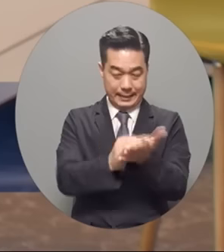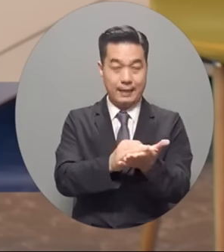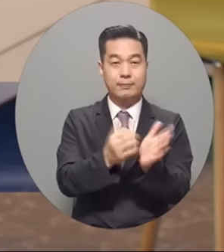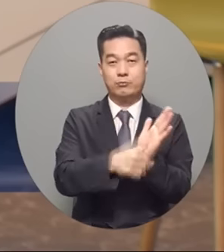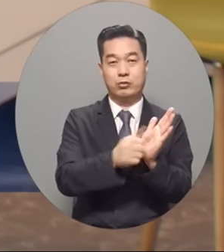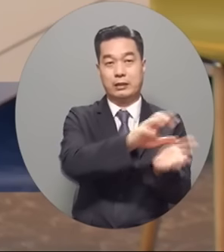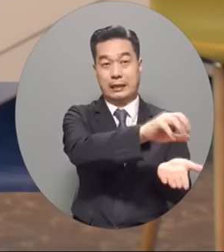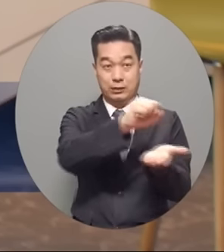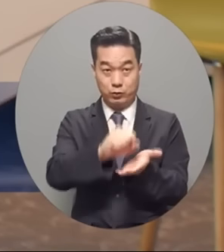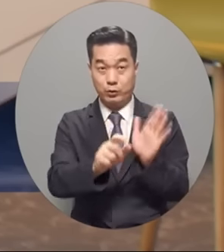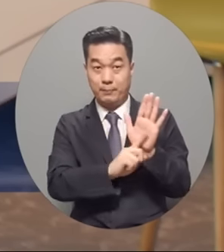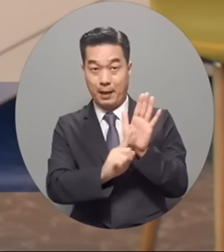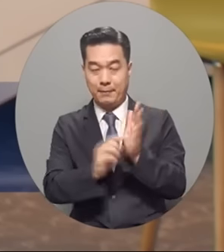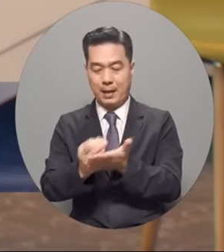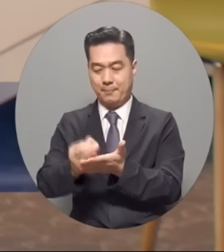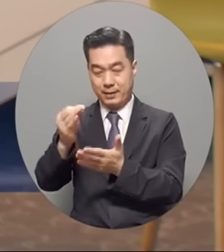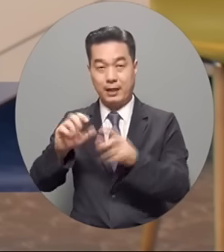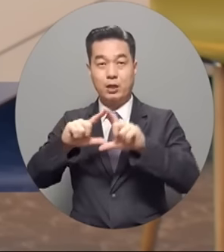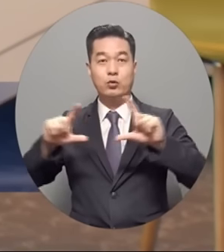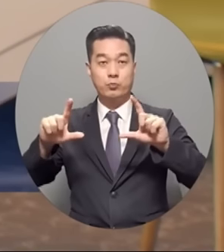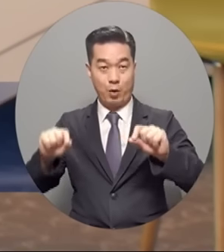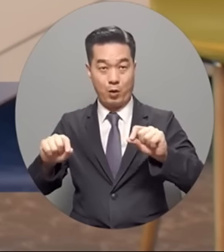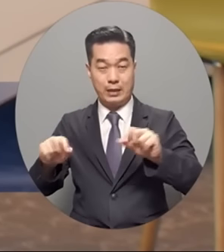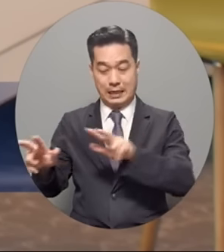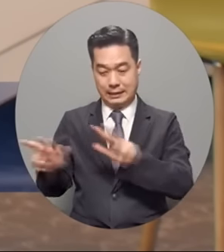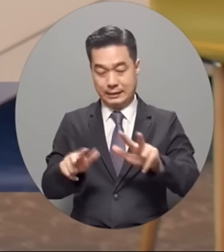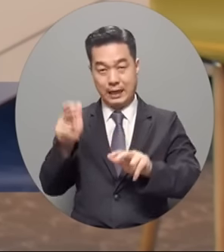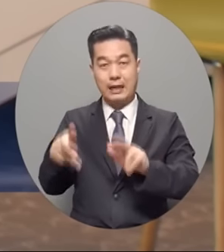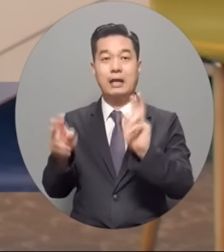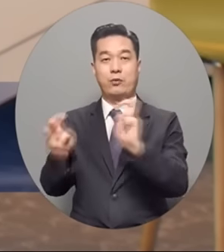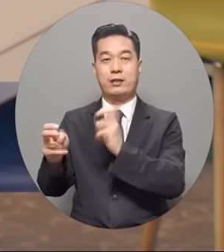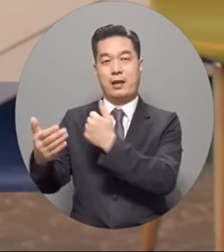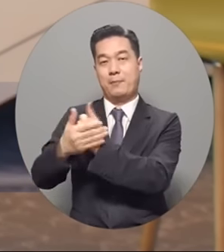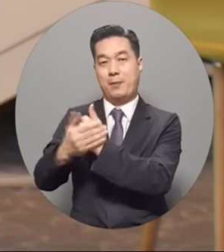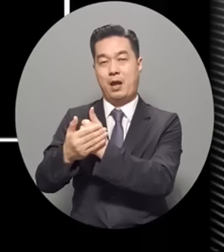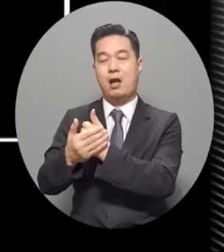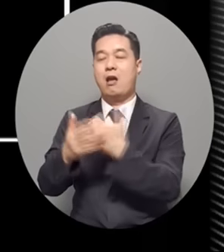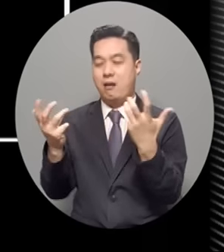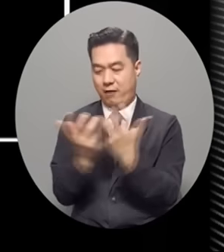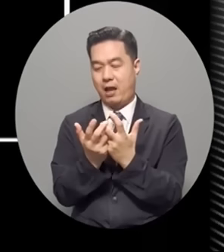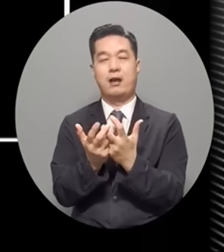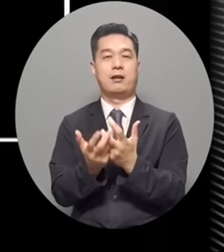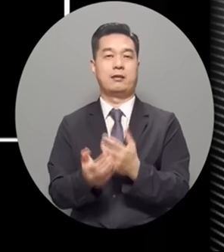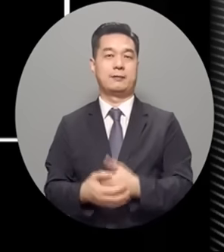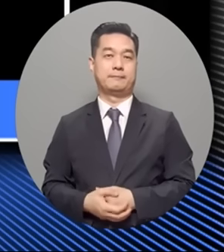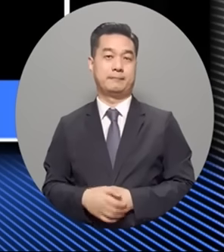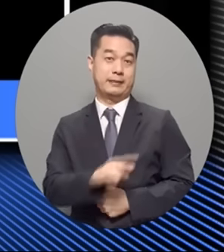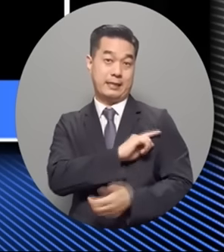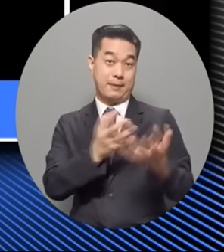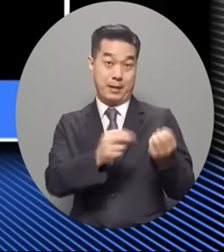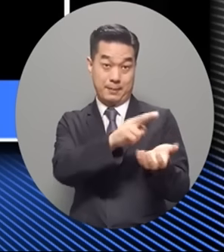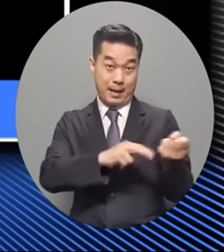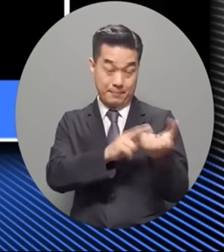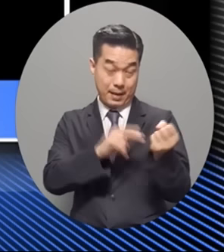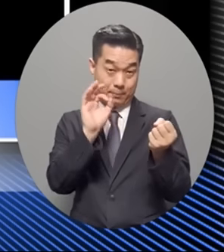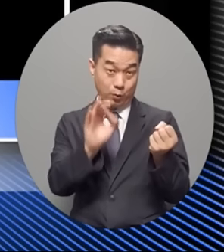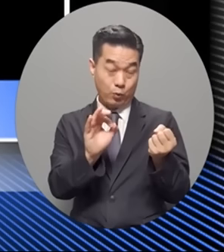고가의 쿠폰이나 카드사 즉시 혜택 같이 할인 혜택이 풍성하기 때문입니다. 가장 많이 팔린 품목을